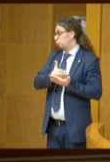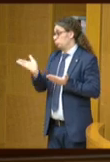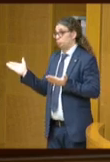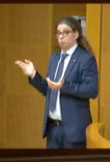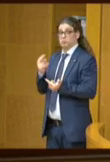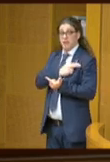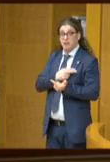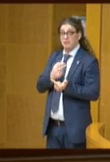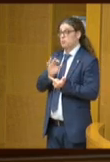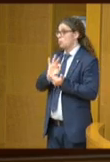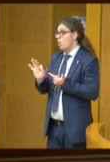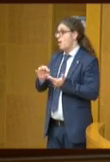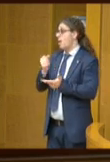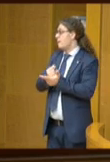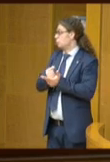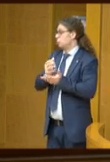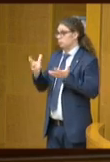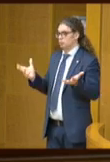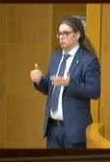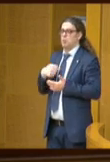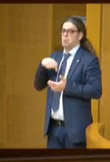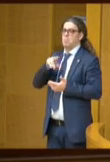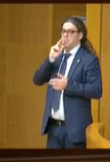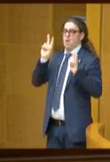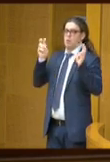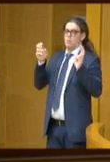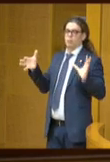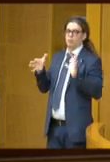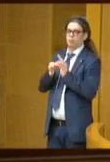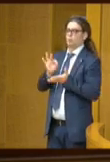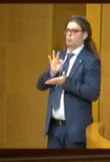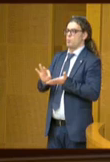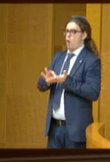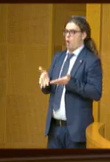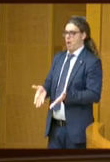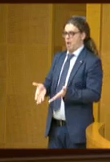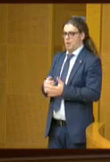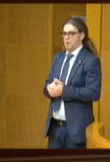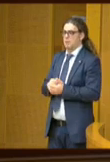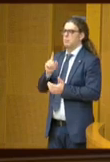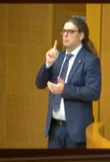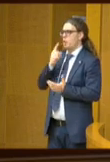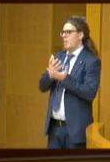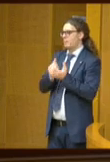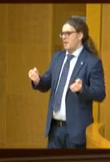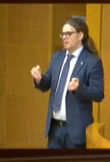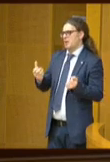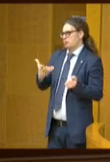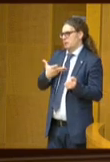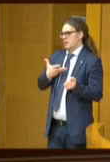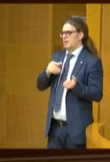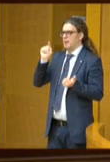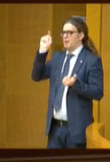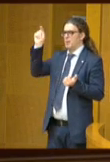consentire l'accessibilità a 360 gradi, tanto alla scuola, alla sanità, al lavoro. In questa sede, in questo momento,